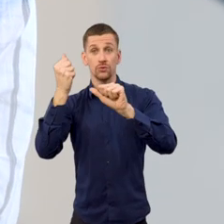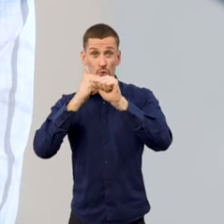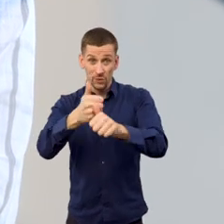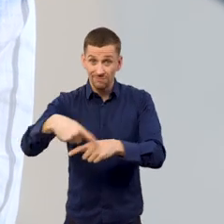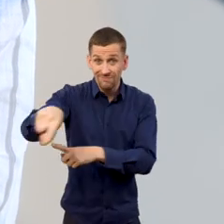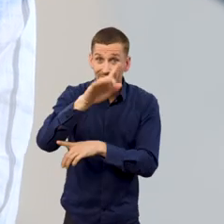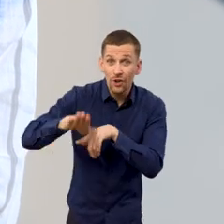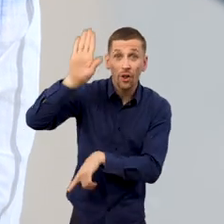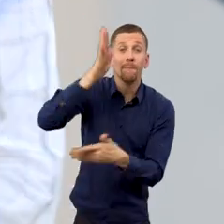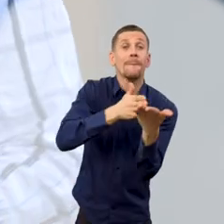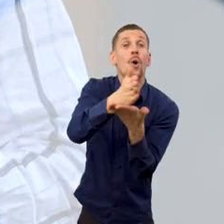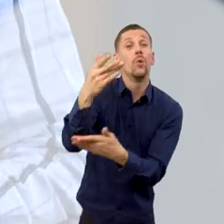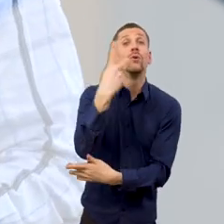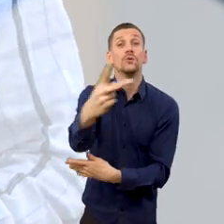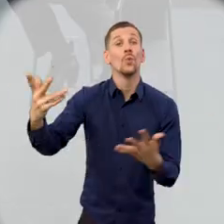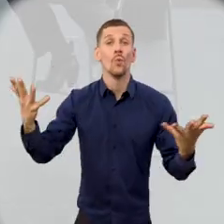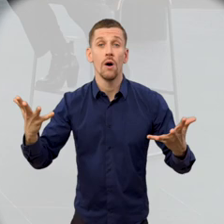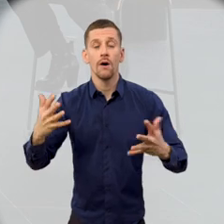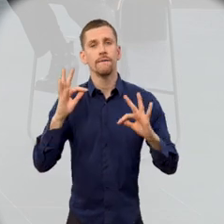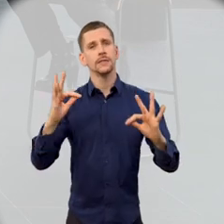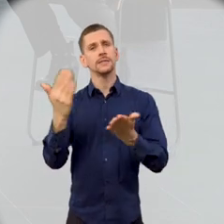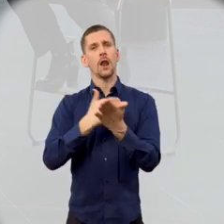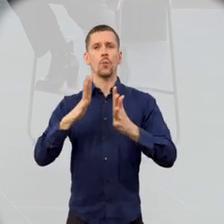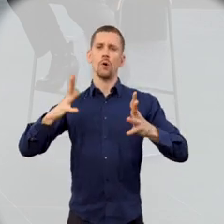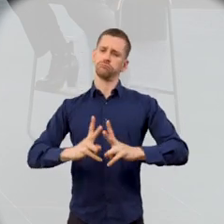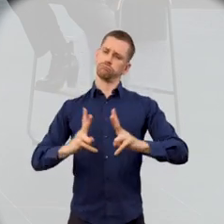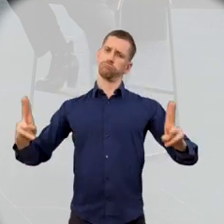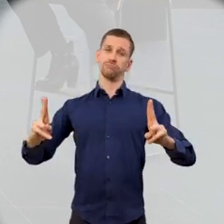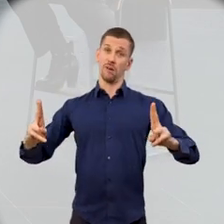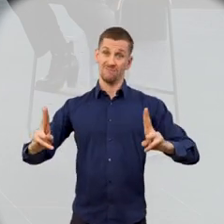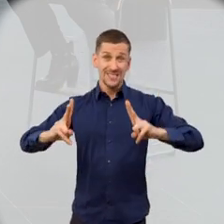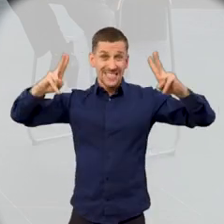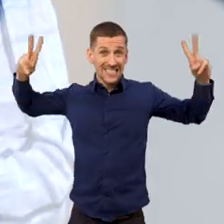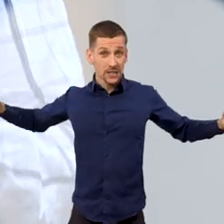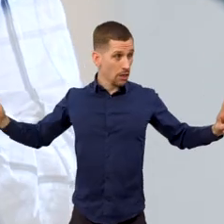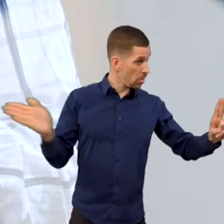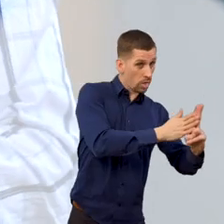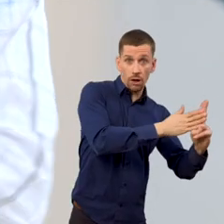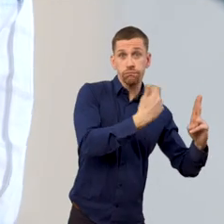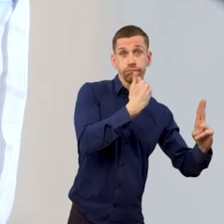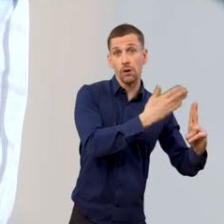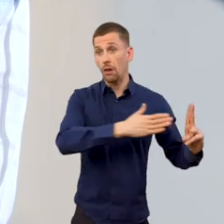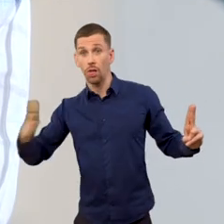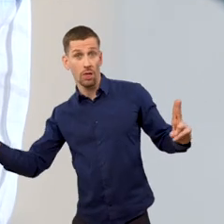postulant à l'embauche. Et c'est vrai qu'on a une fourchette de rémunération qui est très très large et qui